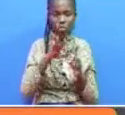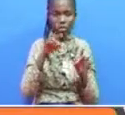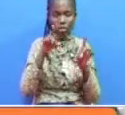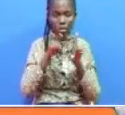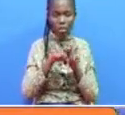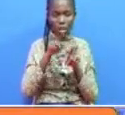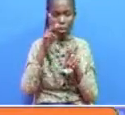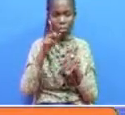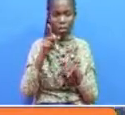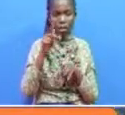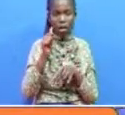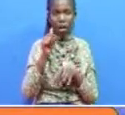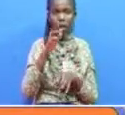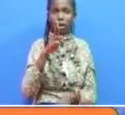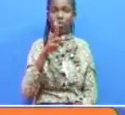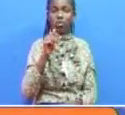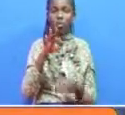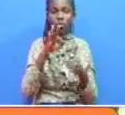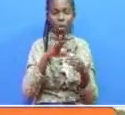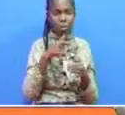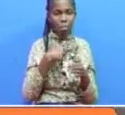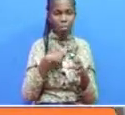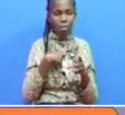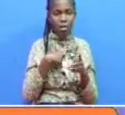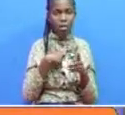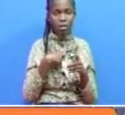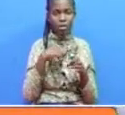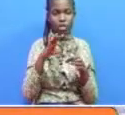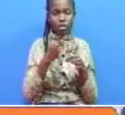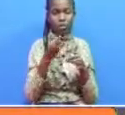umchagua Martha, umechagua mimi directly.